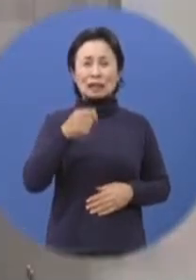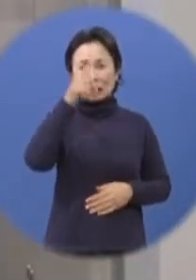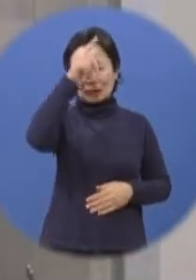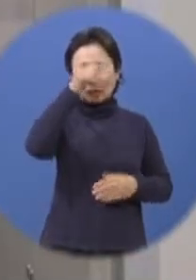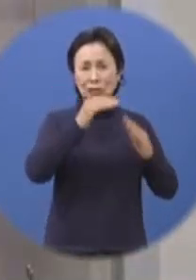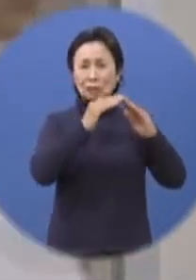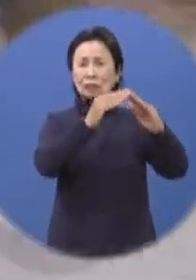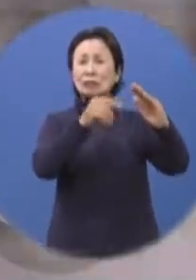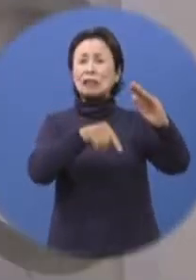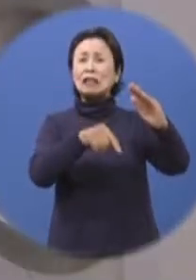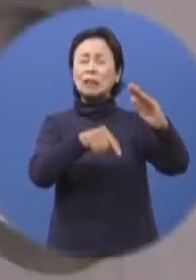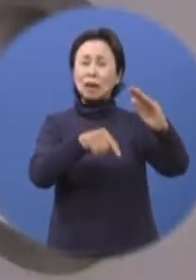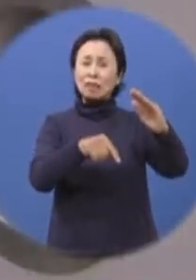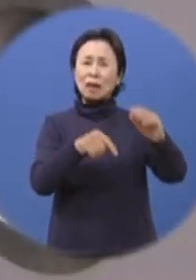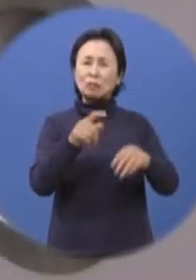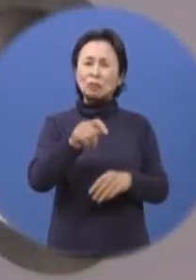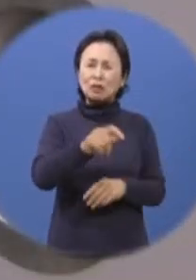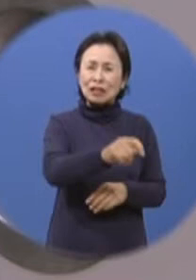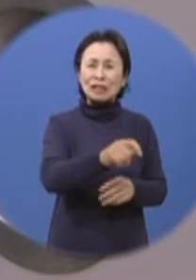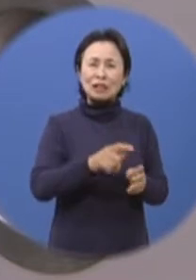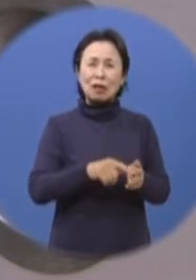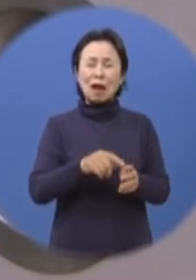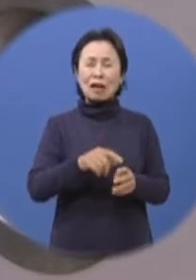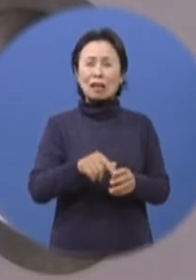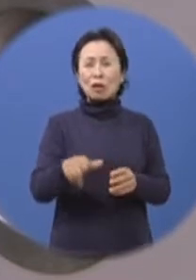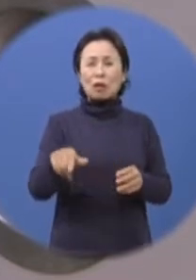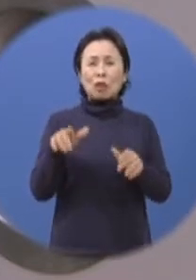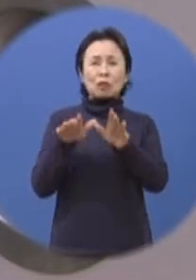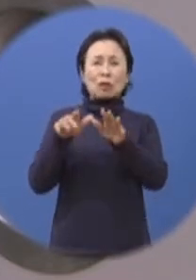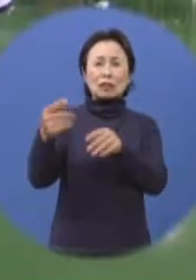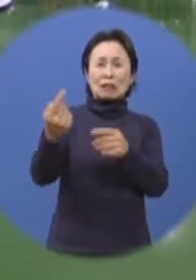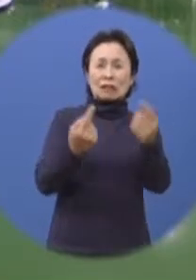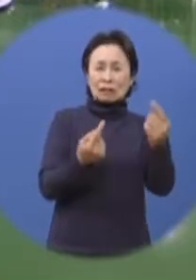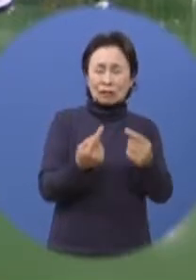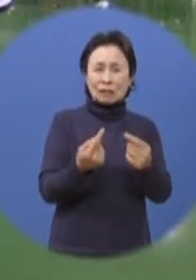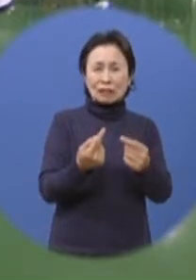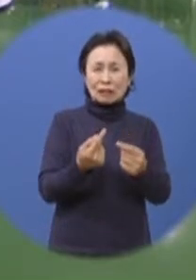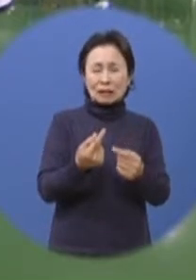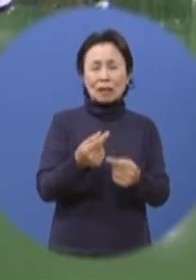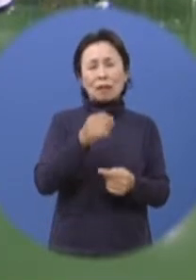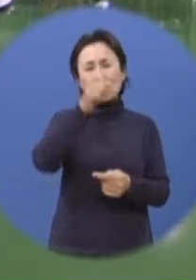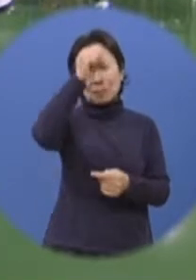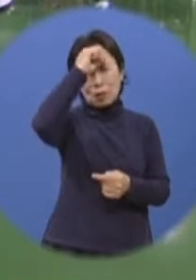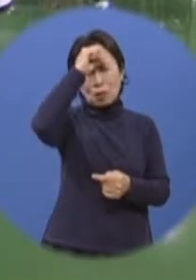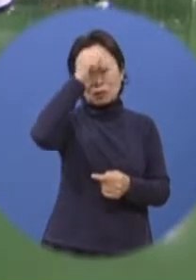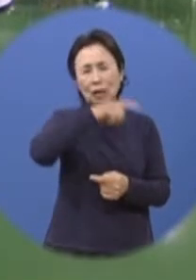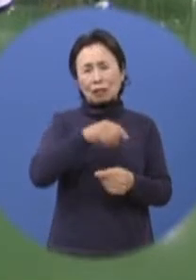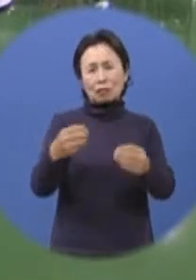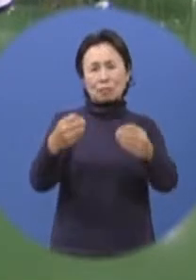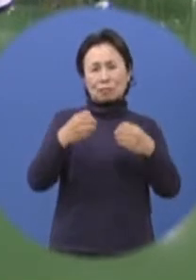くるようなぜうよずになって前には競争からのとリーグの入るかもしれません